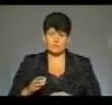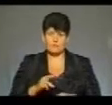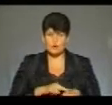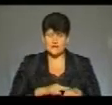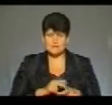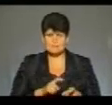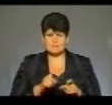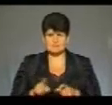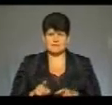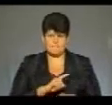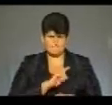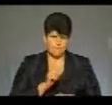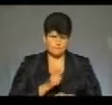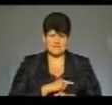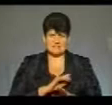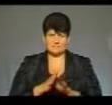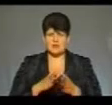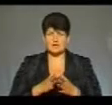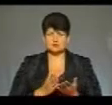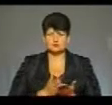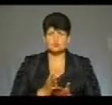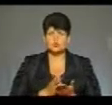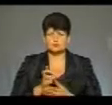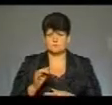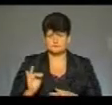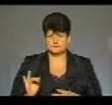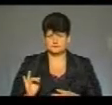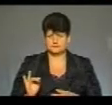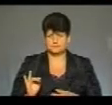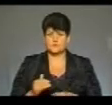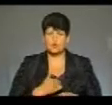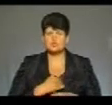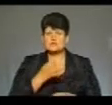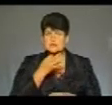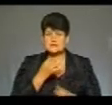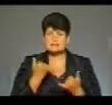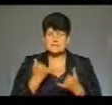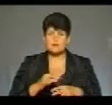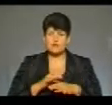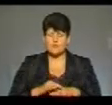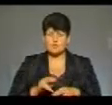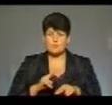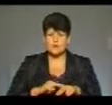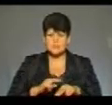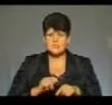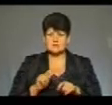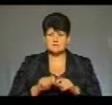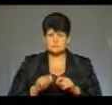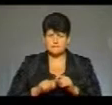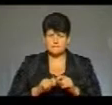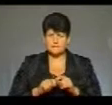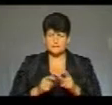переведений на посилений варіант несення служби. Хочу сказати, що зараз поліцейські проводять